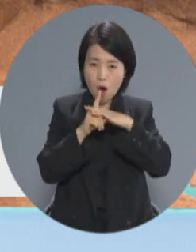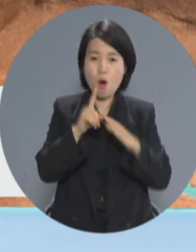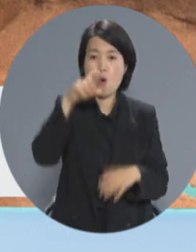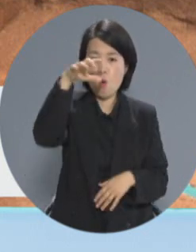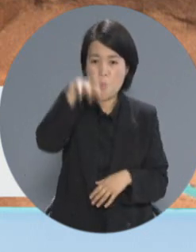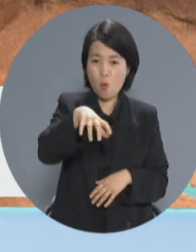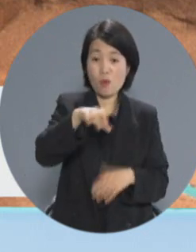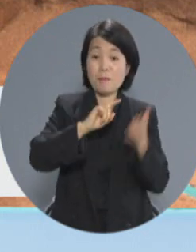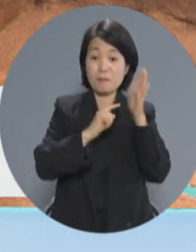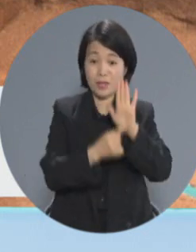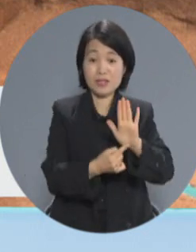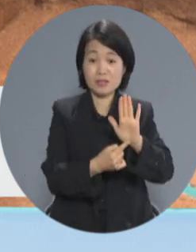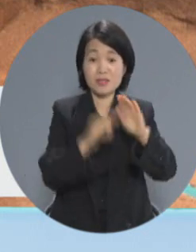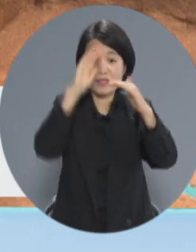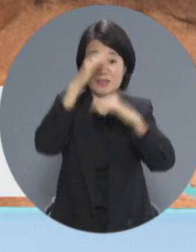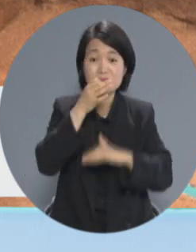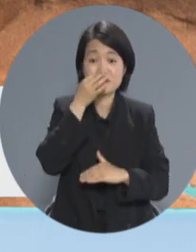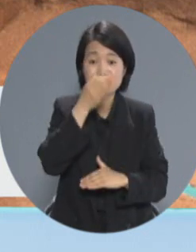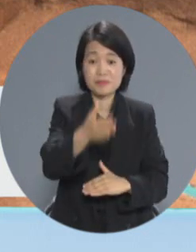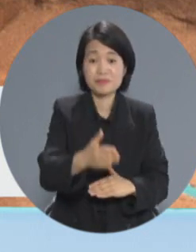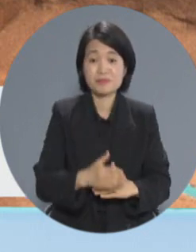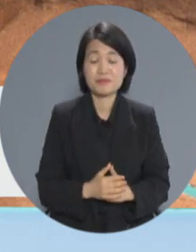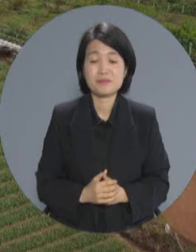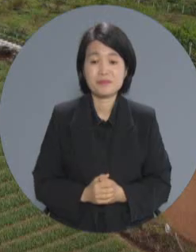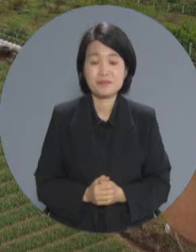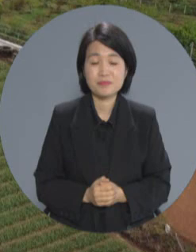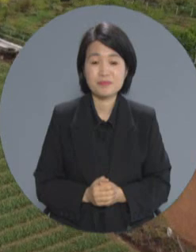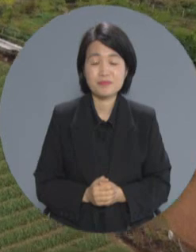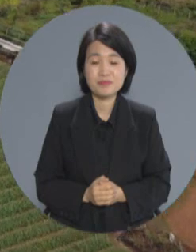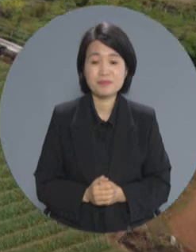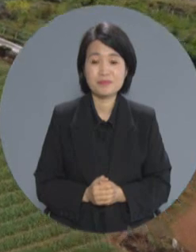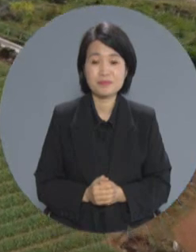드러났습니다. 신광하 기자가 보도합니다.